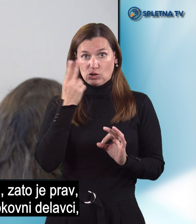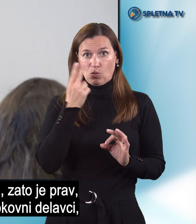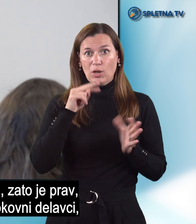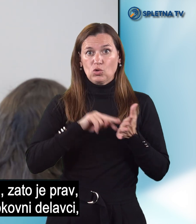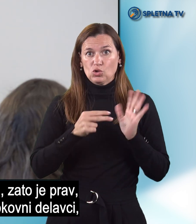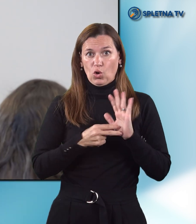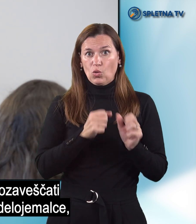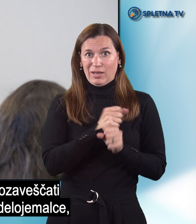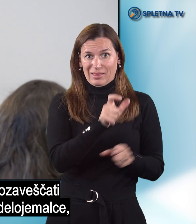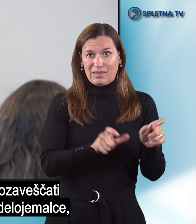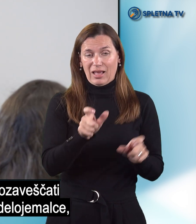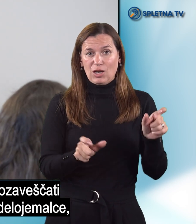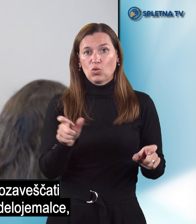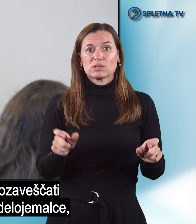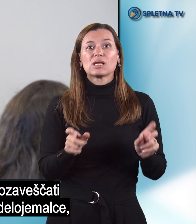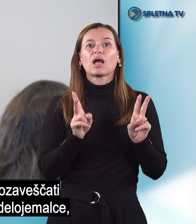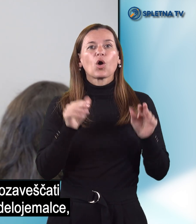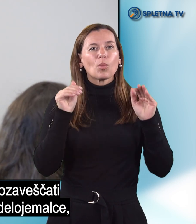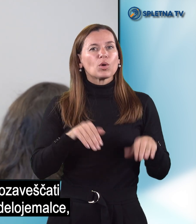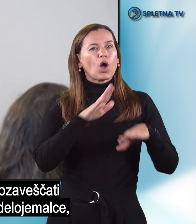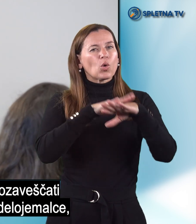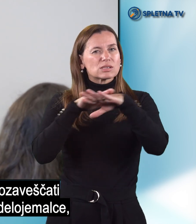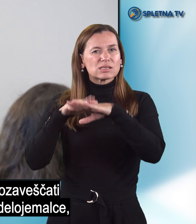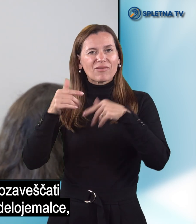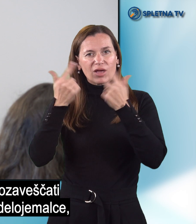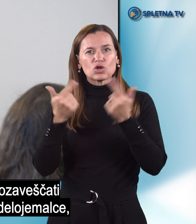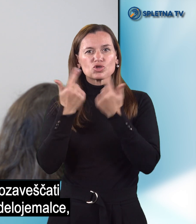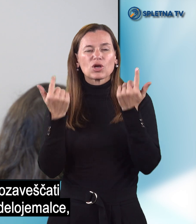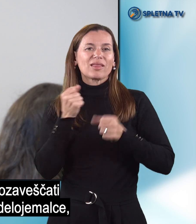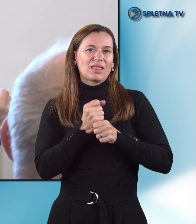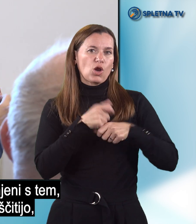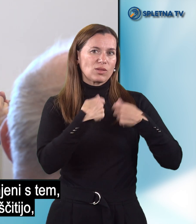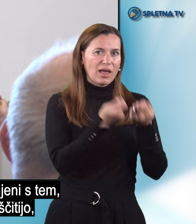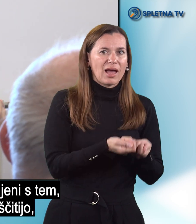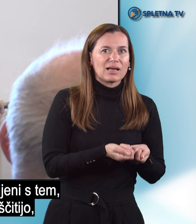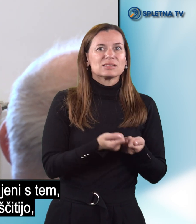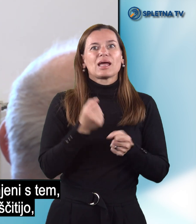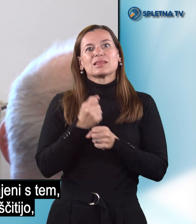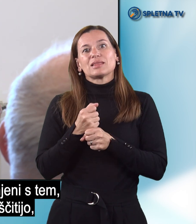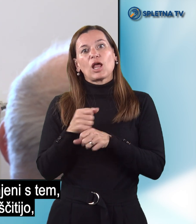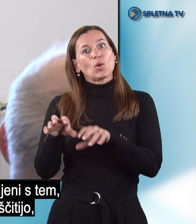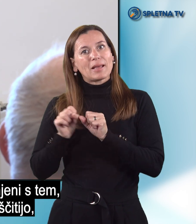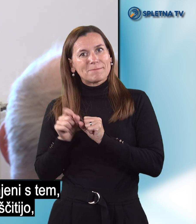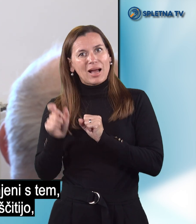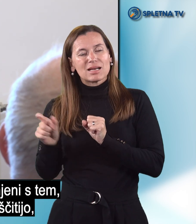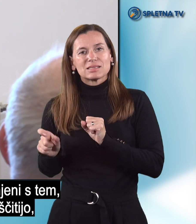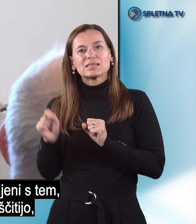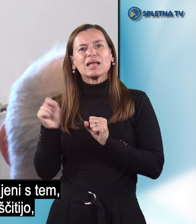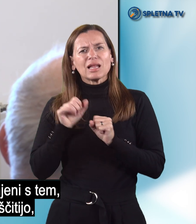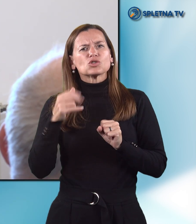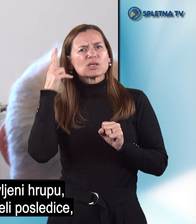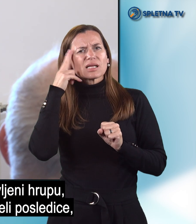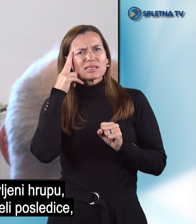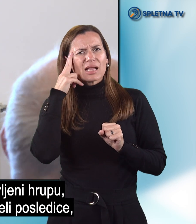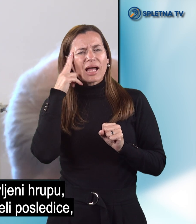razumejo strokovni delavci, kako morajo zaveščati delodajalce in delojemalce, da so seznanjeni s tem, da se